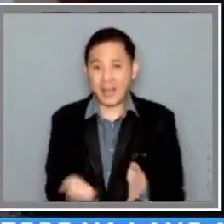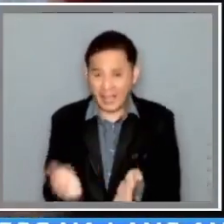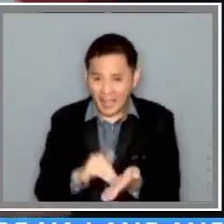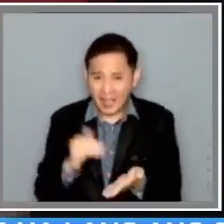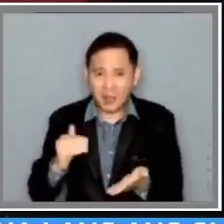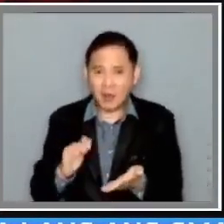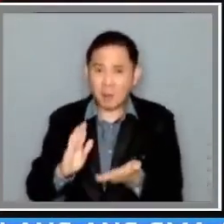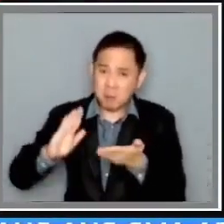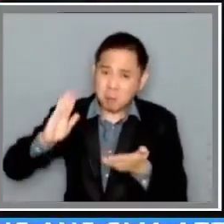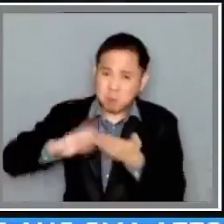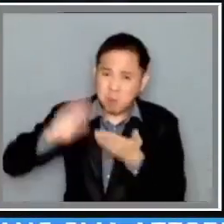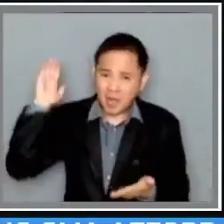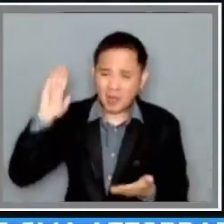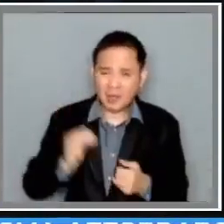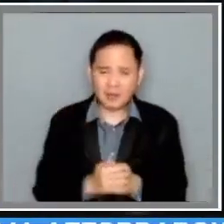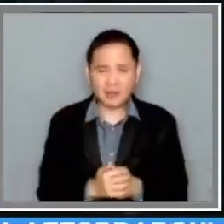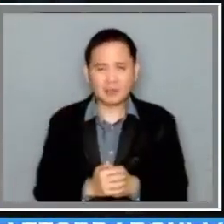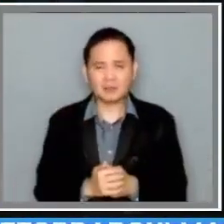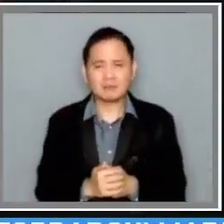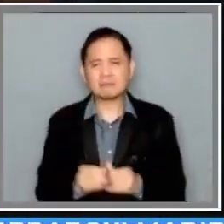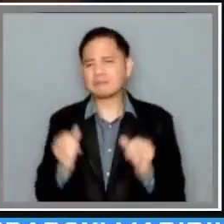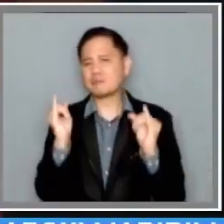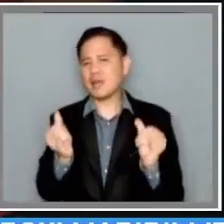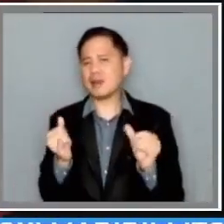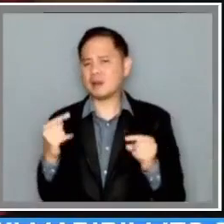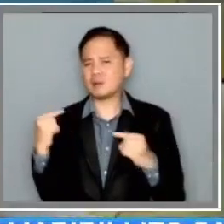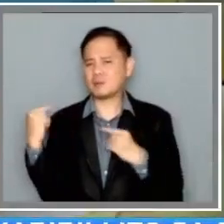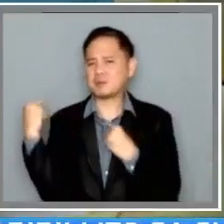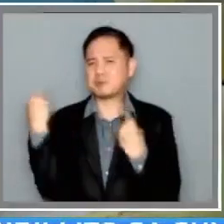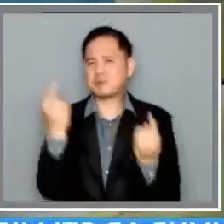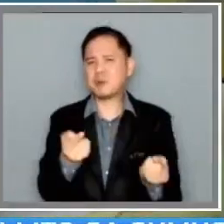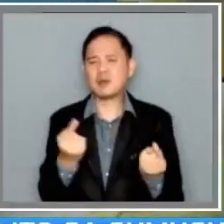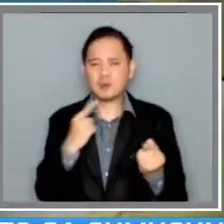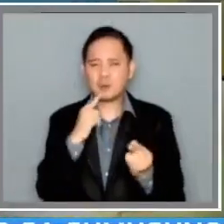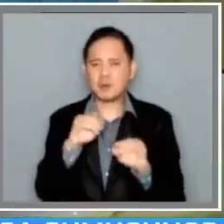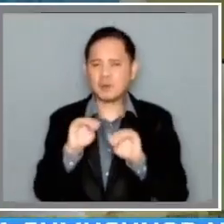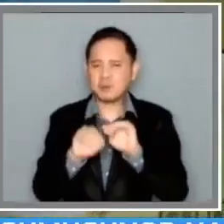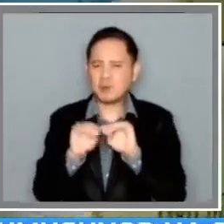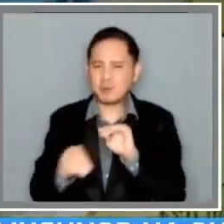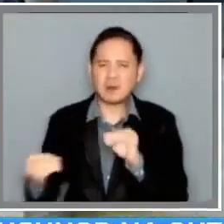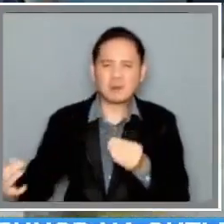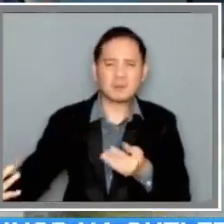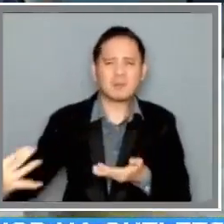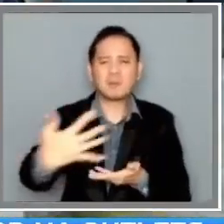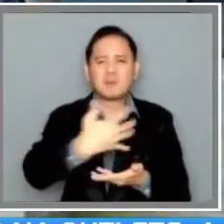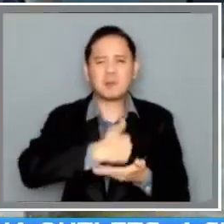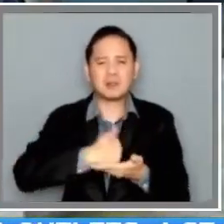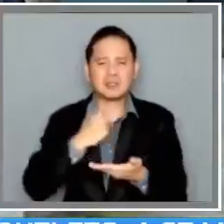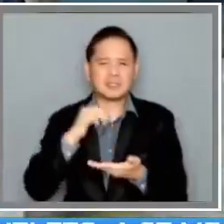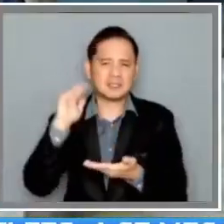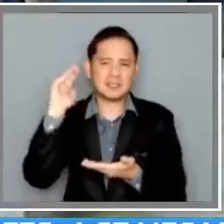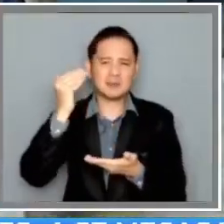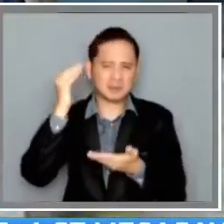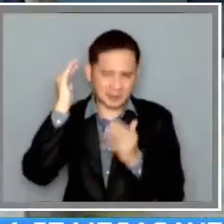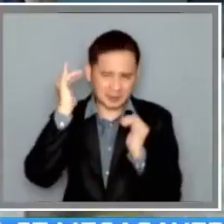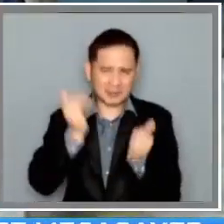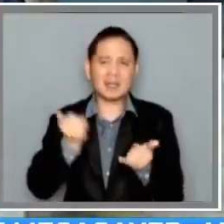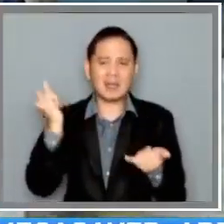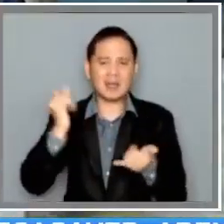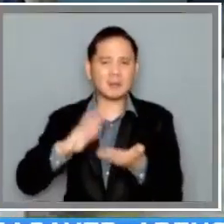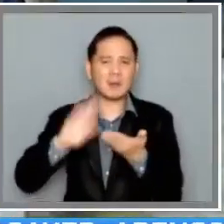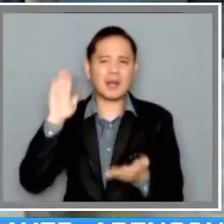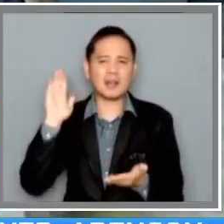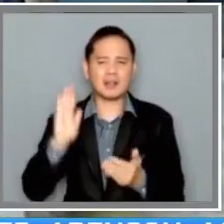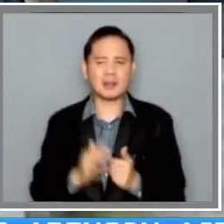Wala raw talagang nagbago sa kabila ng pagdaan ng anihan. Ganun pa rin, hindi naman bumaba. Lalo ngayon wala nang anihan,